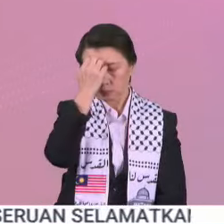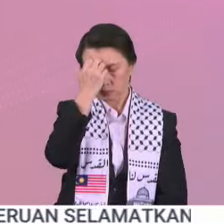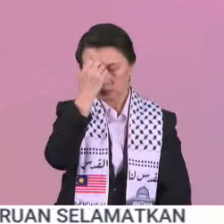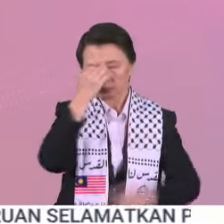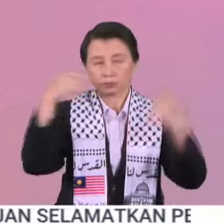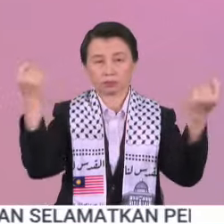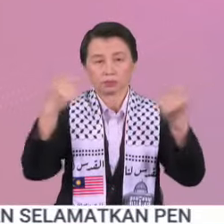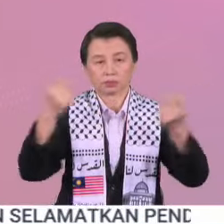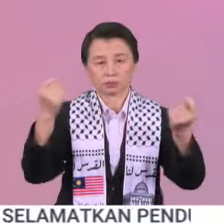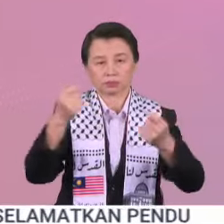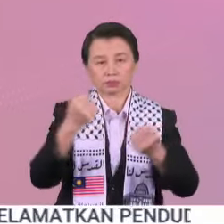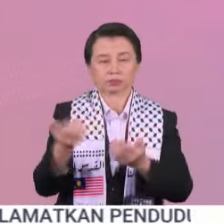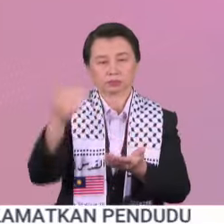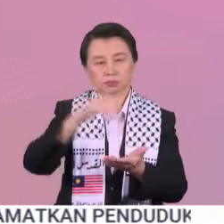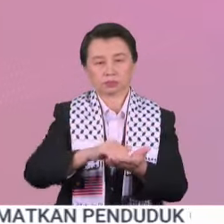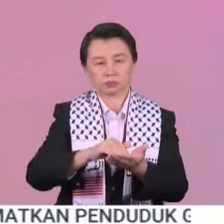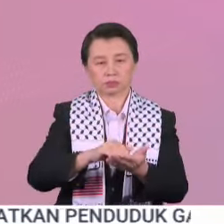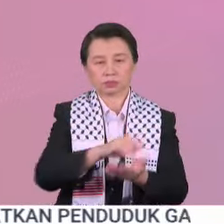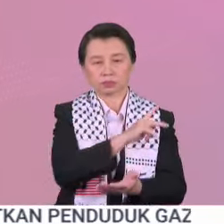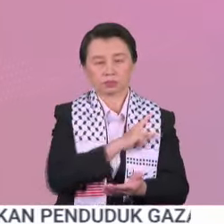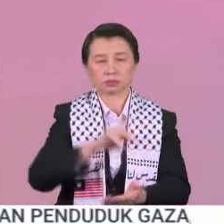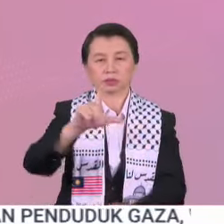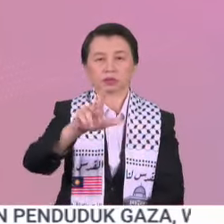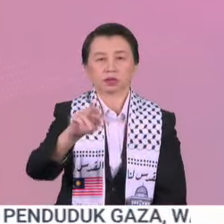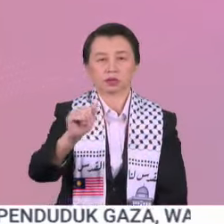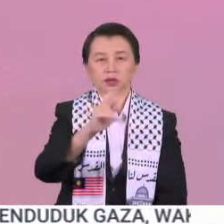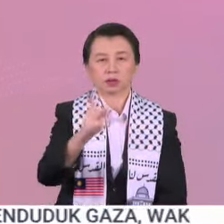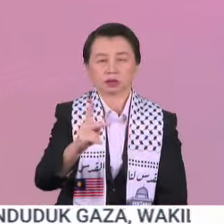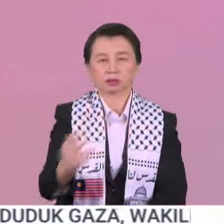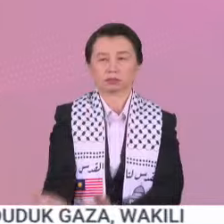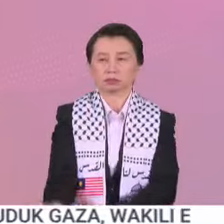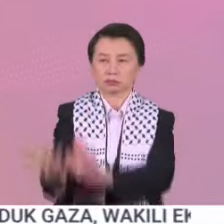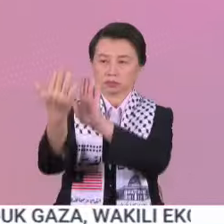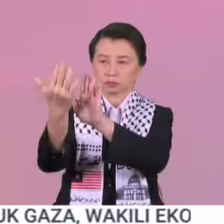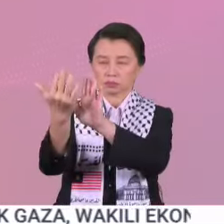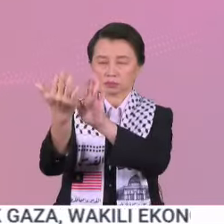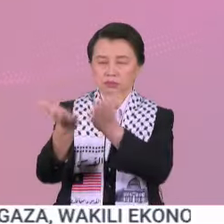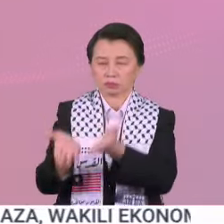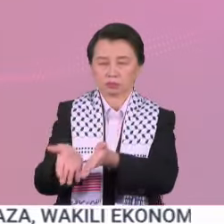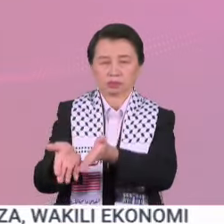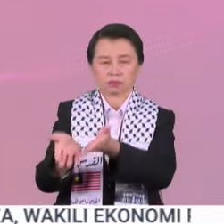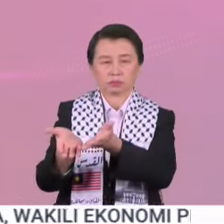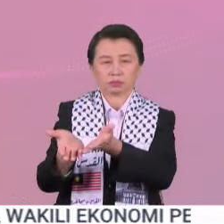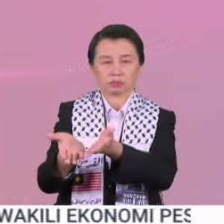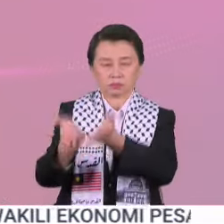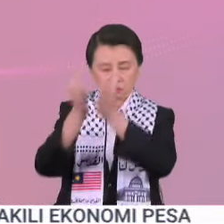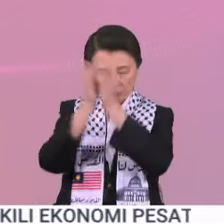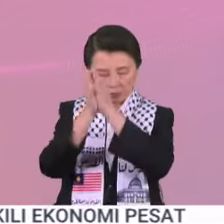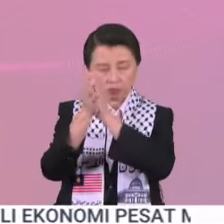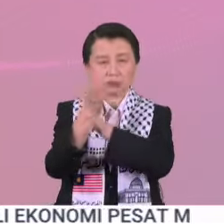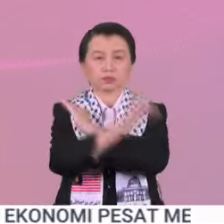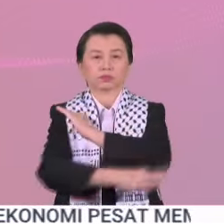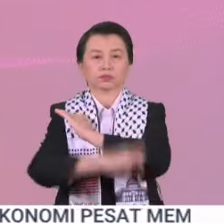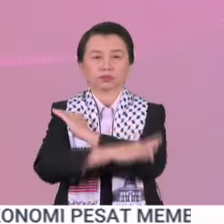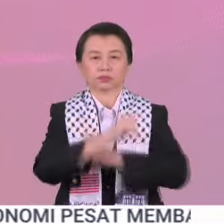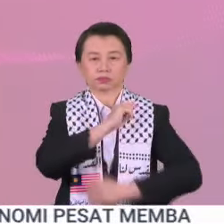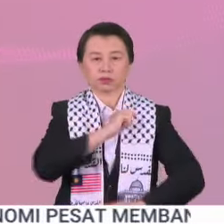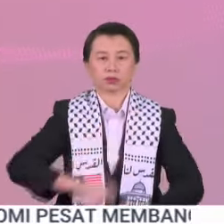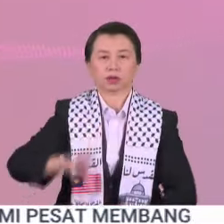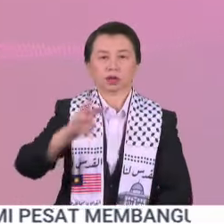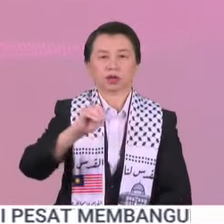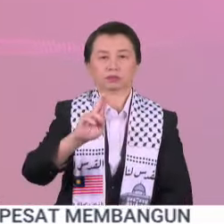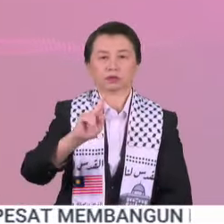Upacara kemuncak Isyarat Ulangan Penghulu Luak Tanah mengandung, mengadap dan menjunjung Duli Yang di-Pertuan Besar Negeri Sembilan, Tuanku